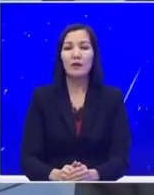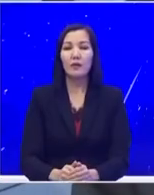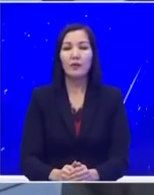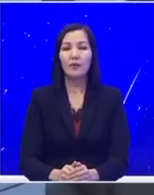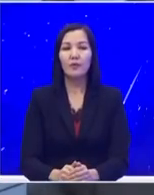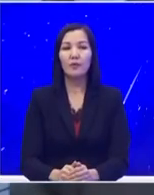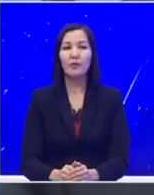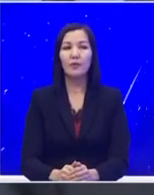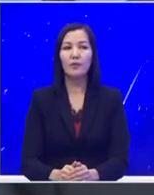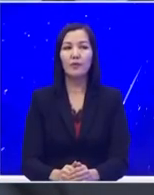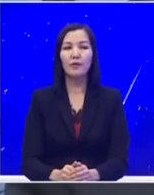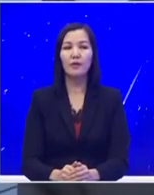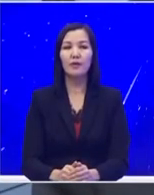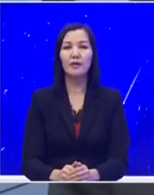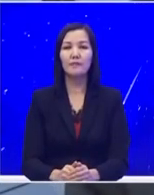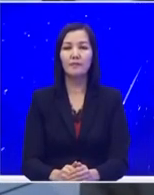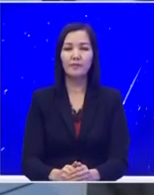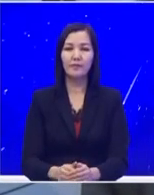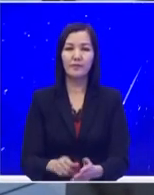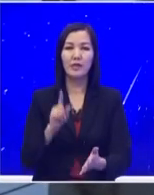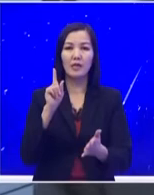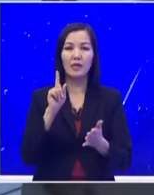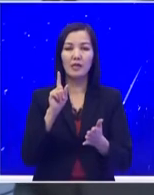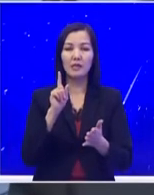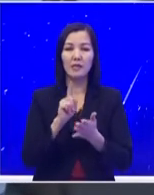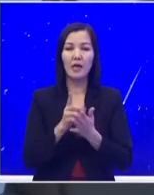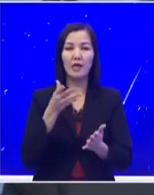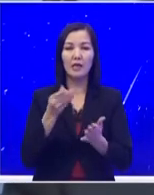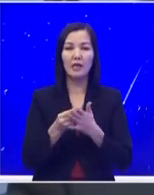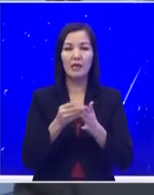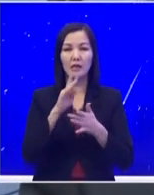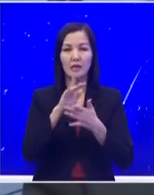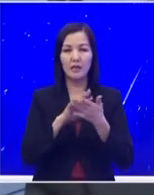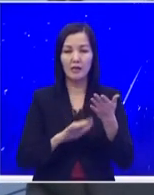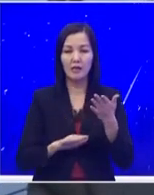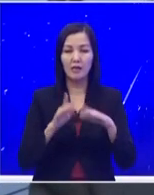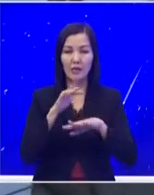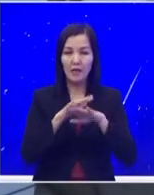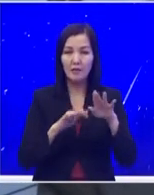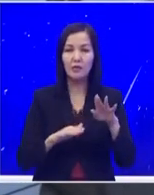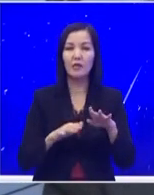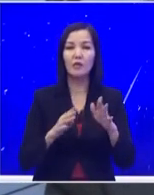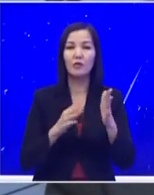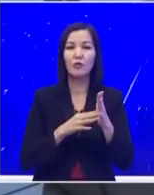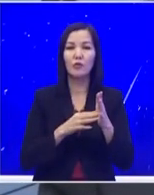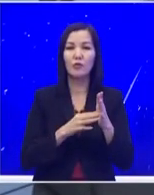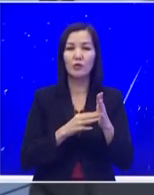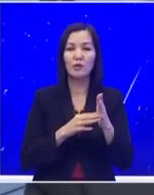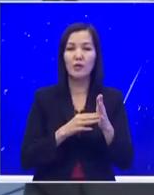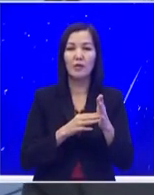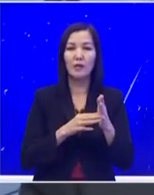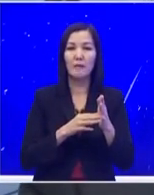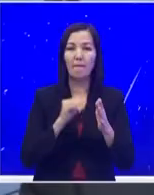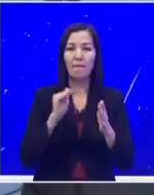Жалпы облысымыз бойынша салық рақымшылығына ол 9500 шағын және орта бизнес